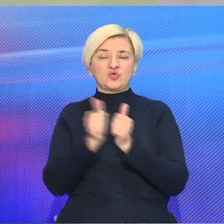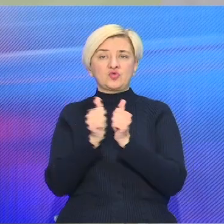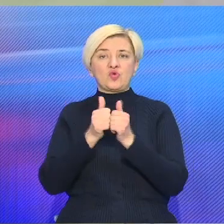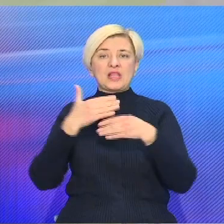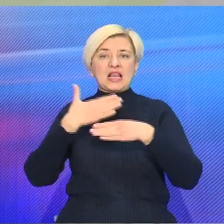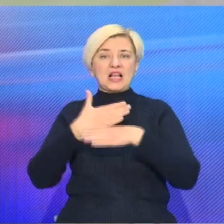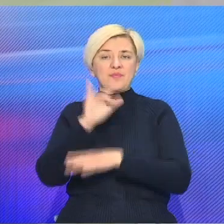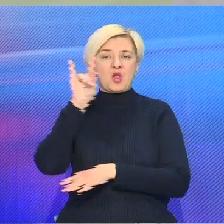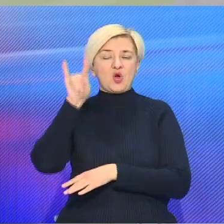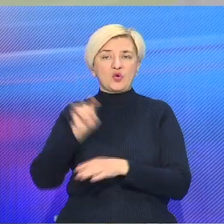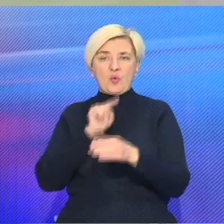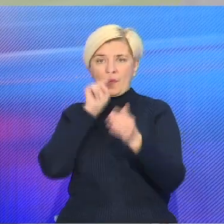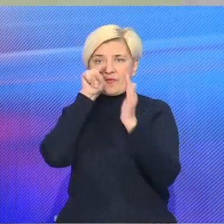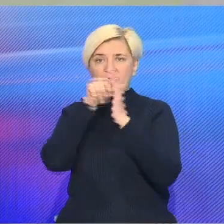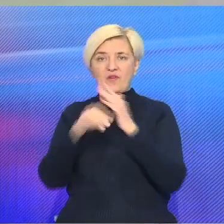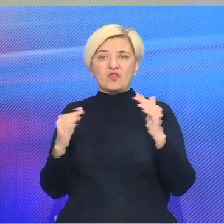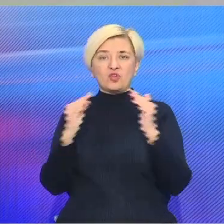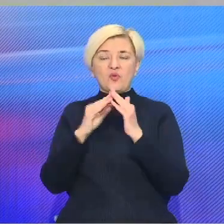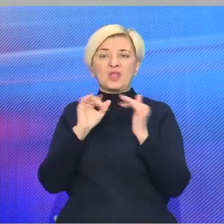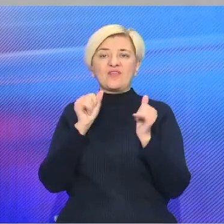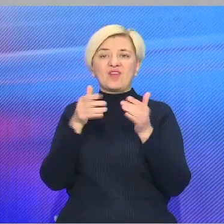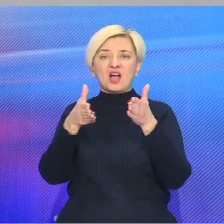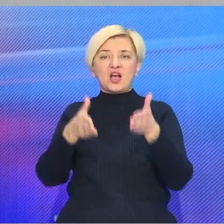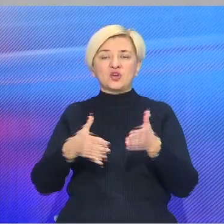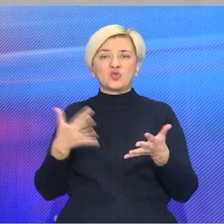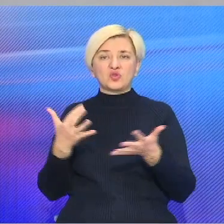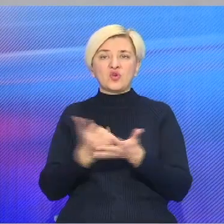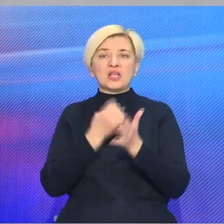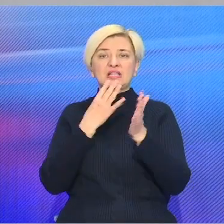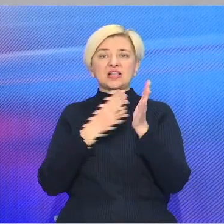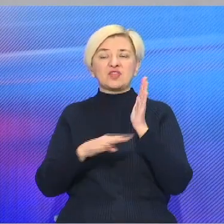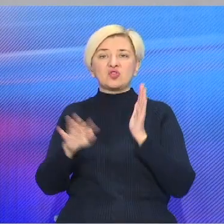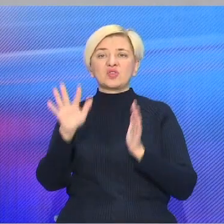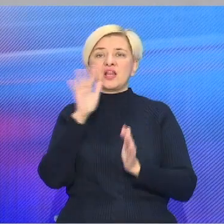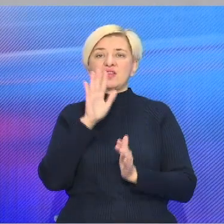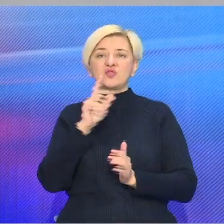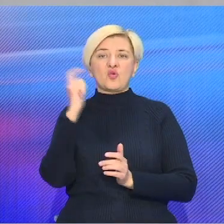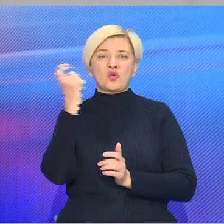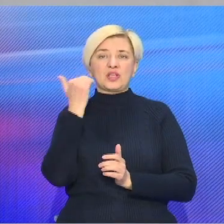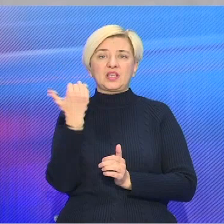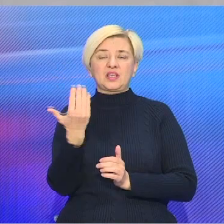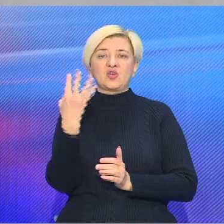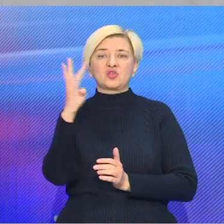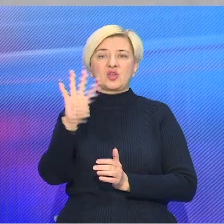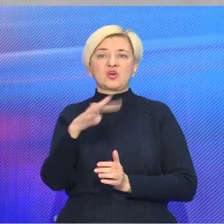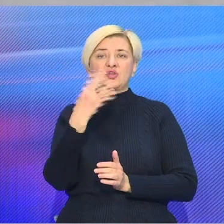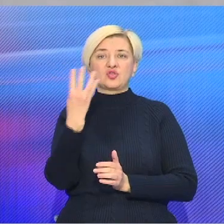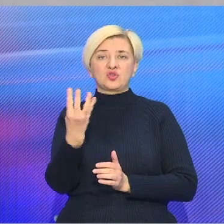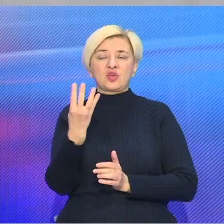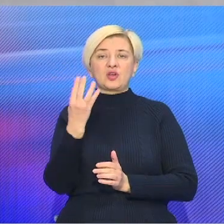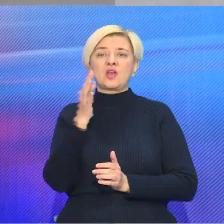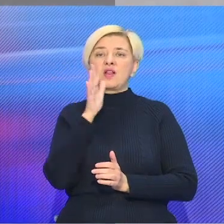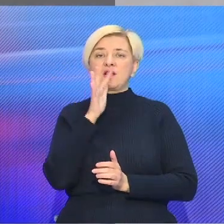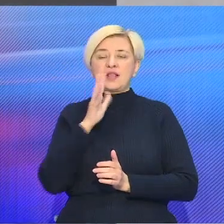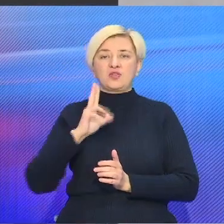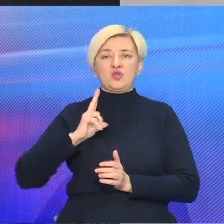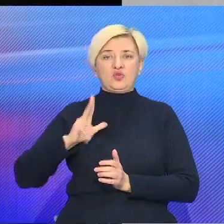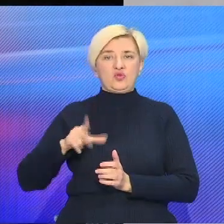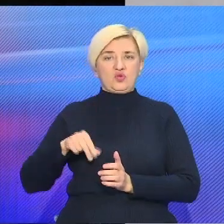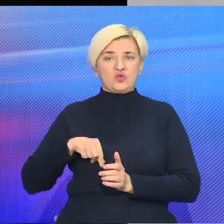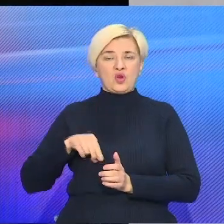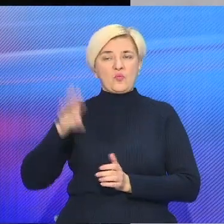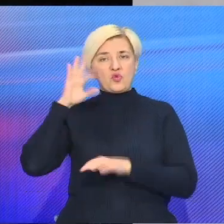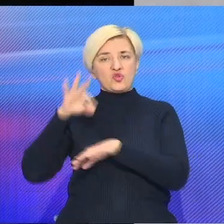трапи помн и колидоры знайшов 90 годовую господню ие 44 годовую дачку Мужчина